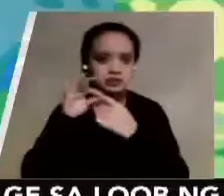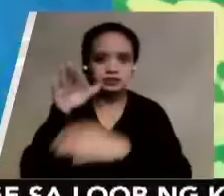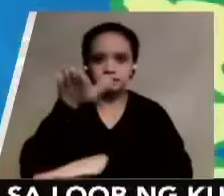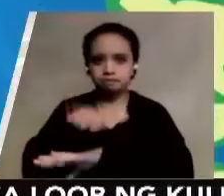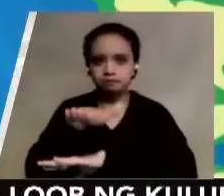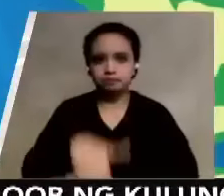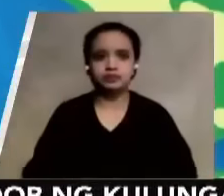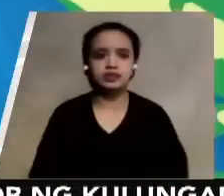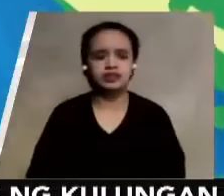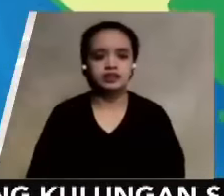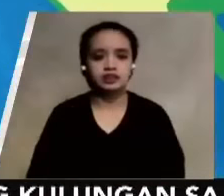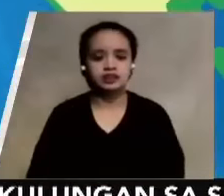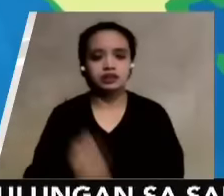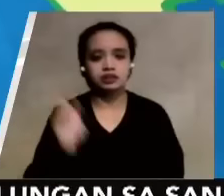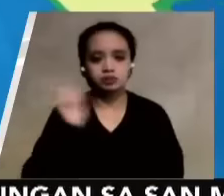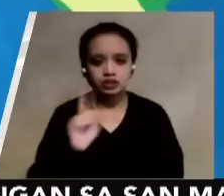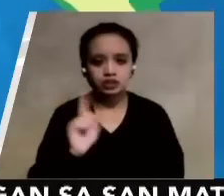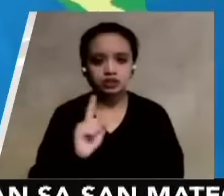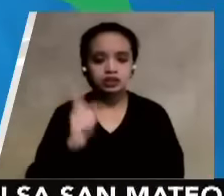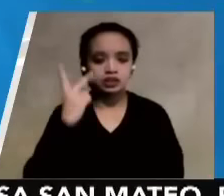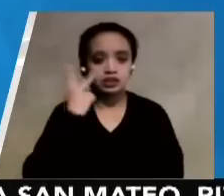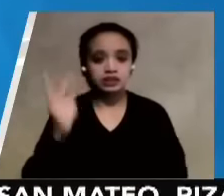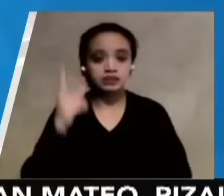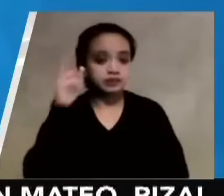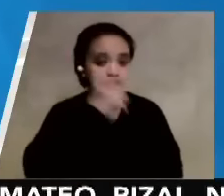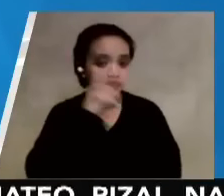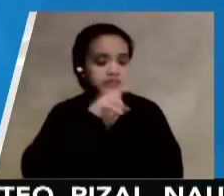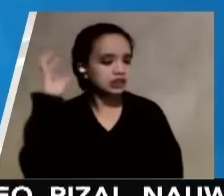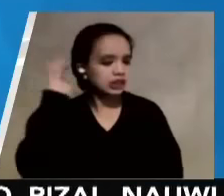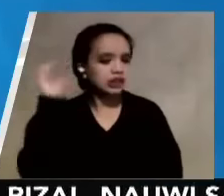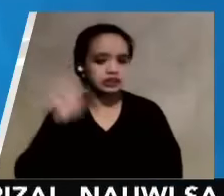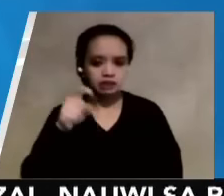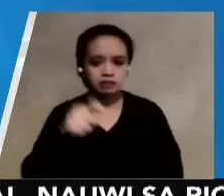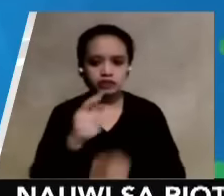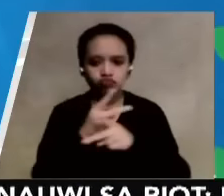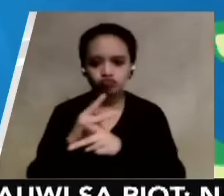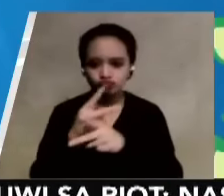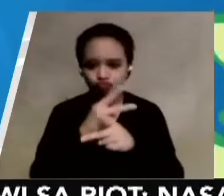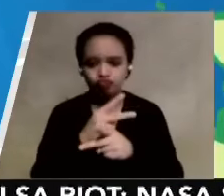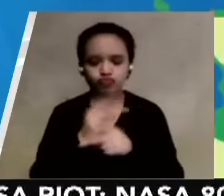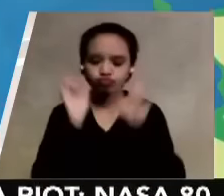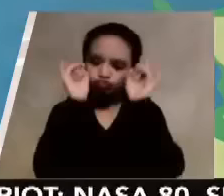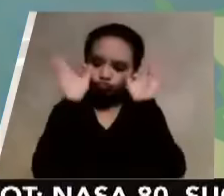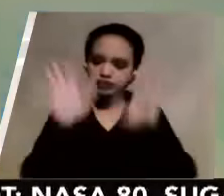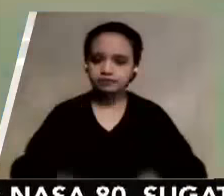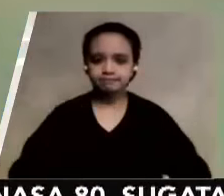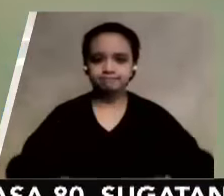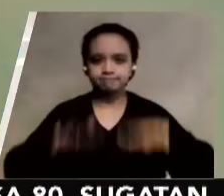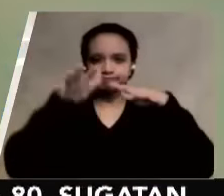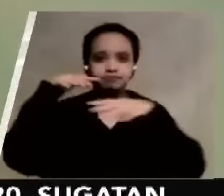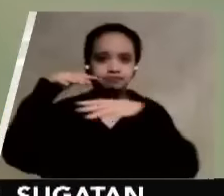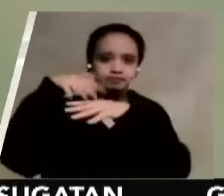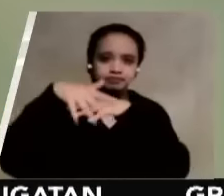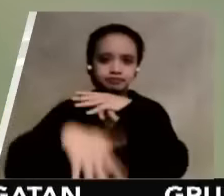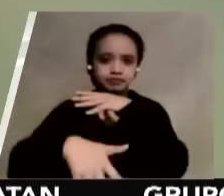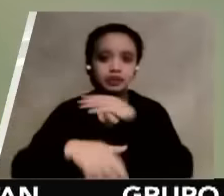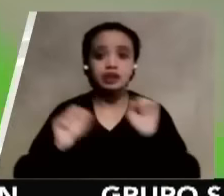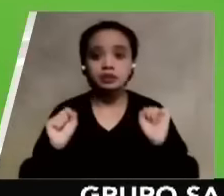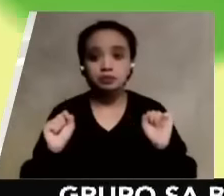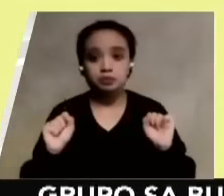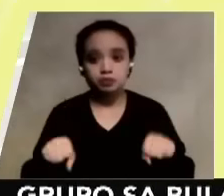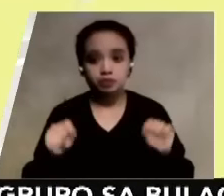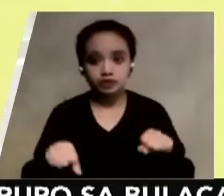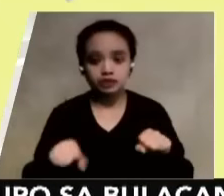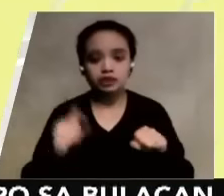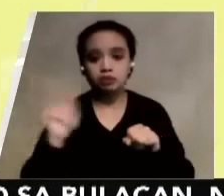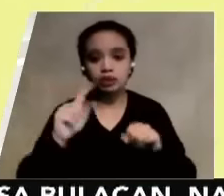to intense rain sa Visayas at Mindanao, kaya maging alerto sa banta ng baha at pagguho ng lupa. Posible rin ang mga